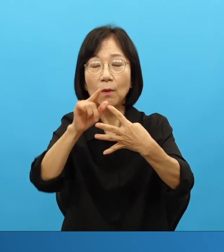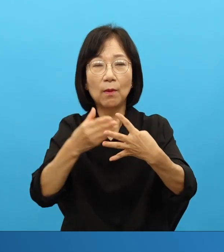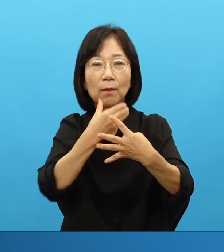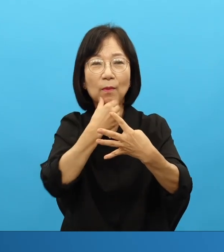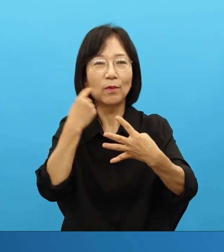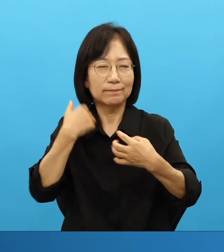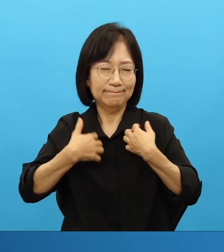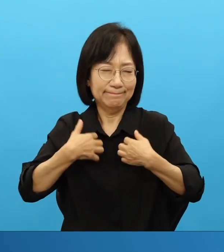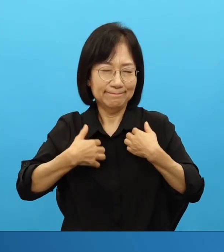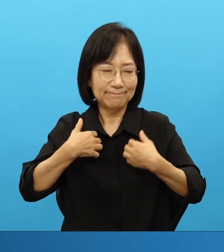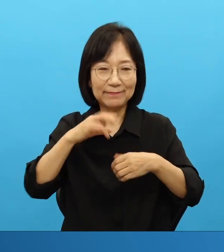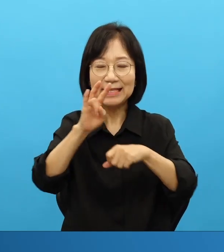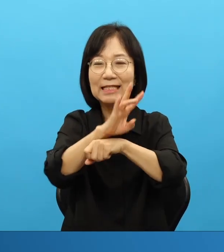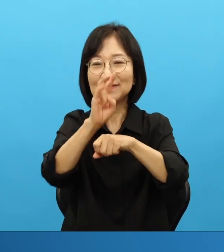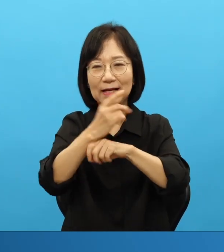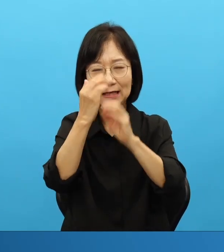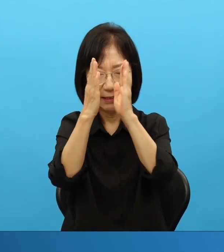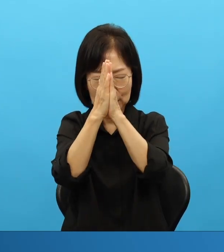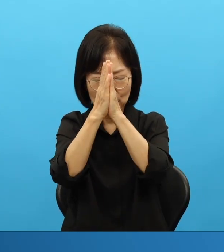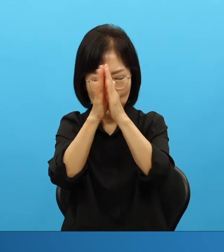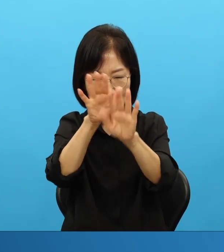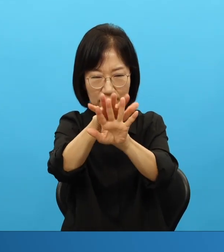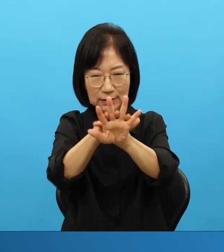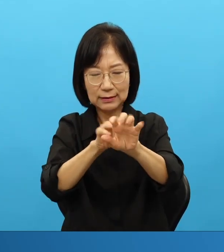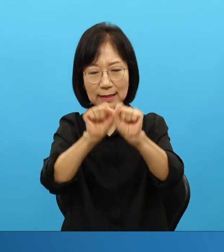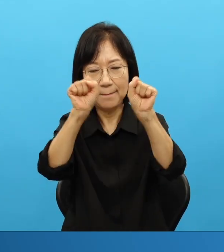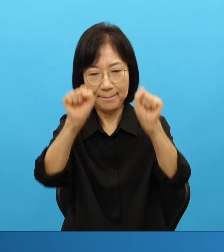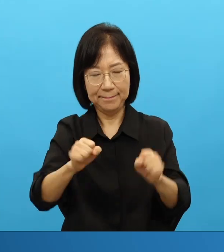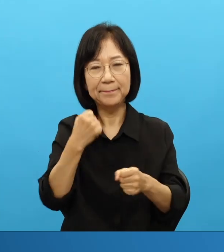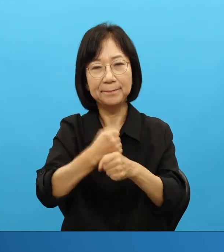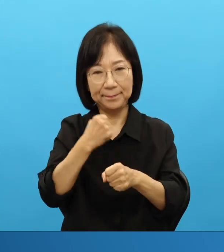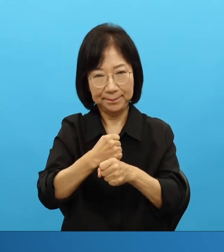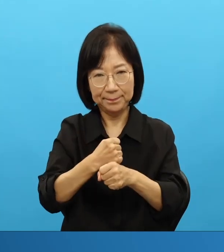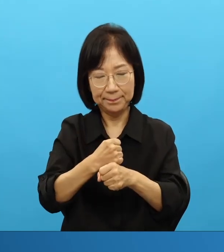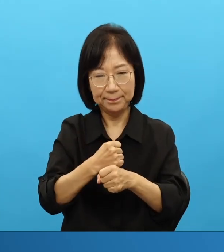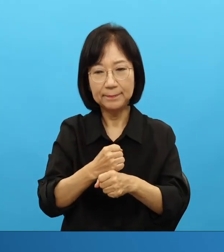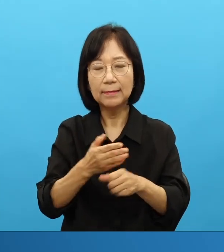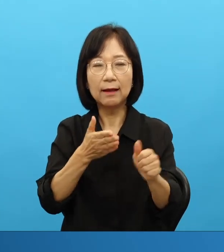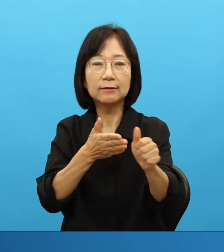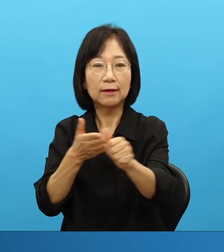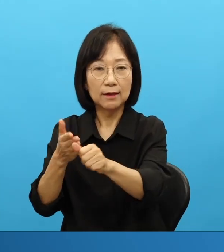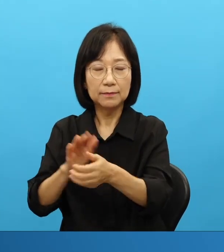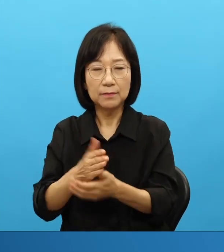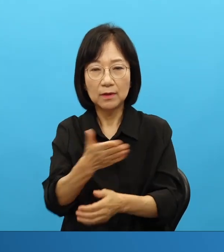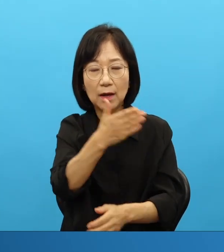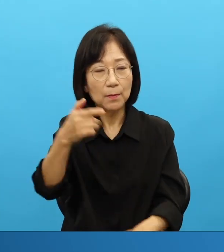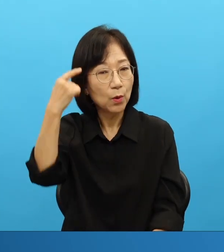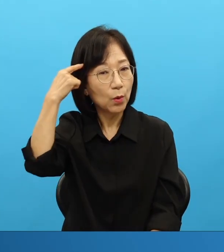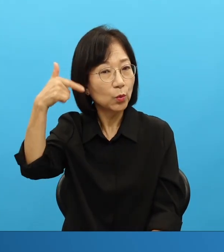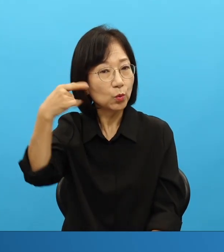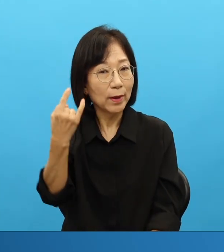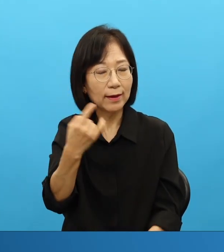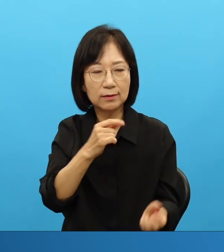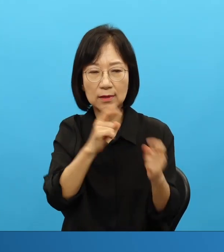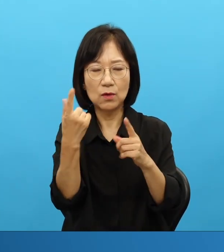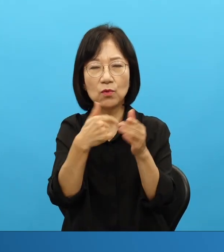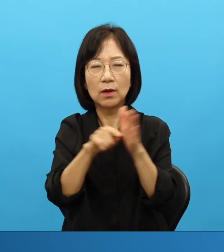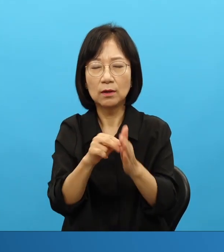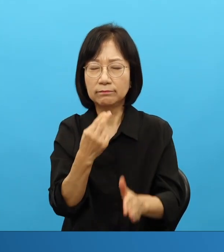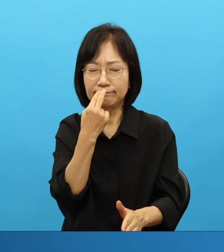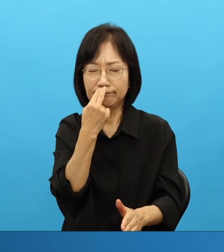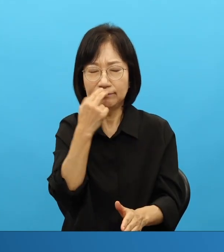누리는 24 기도 시스템을 만들자. 여러분의 뇌를 살리는 호흡과 영을 살리는